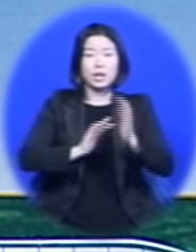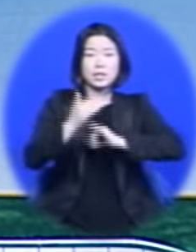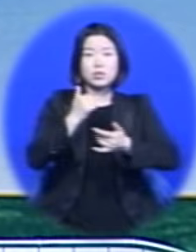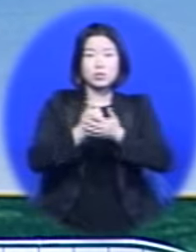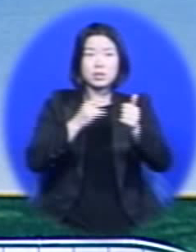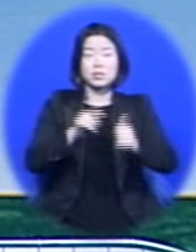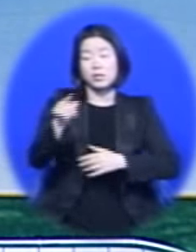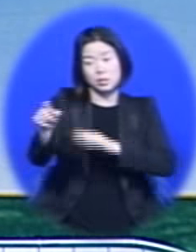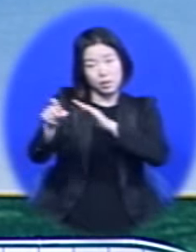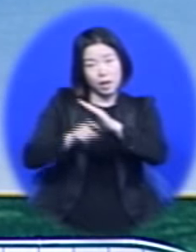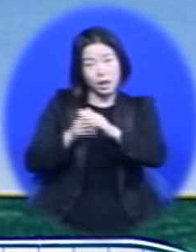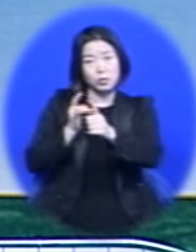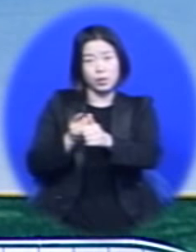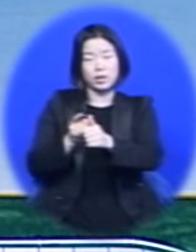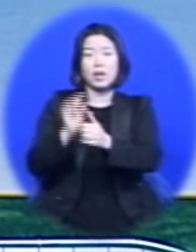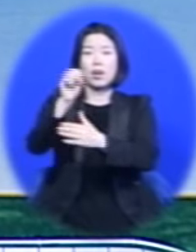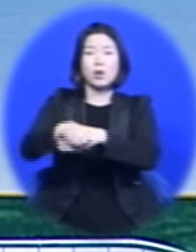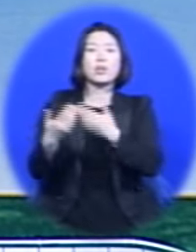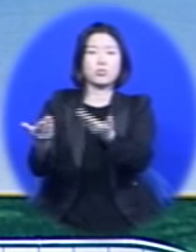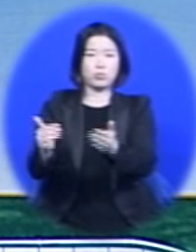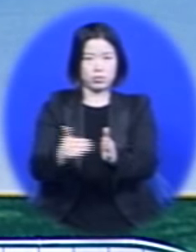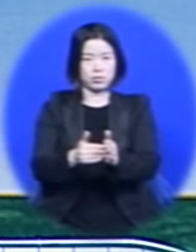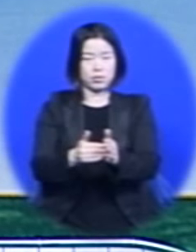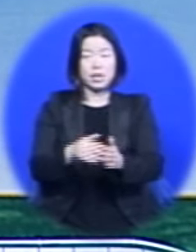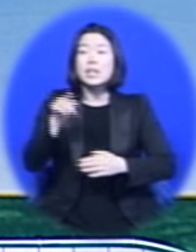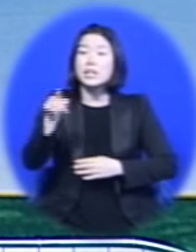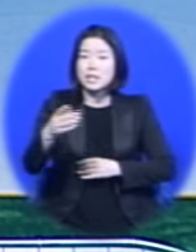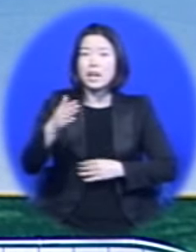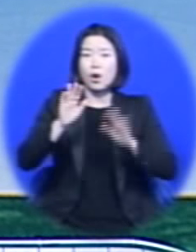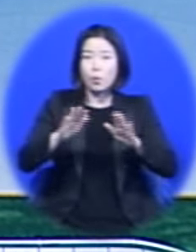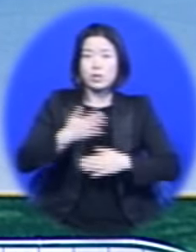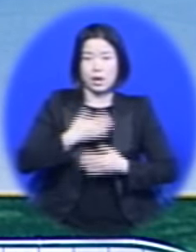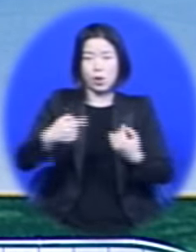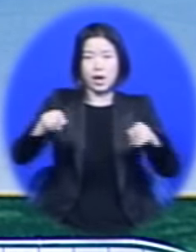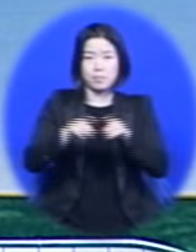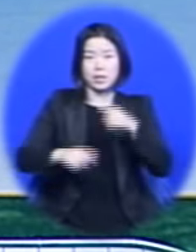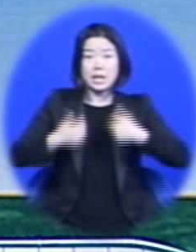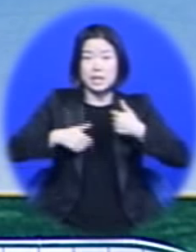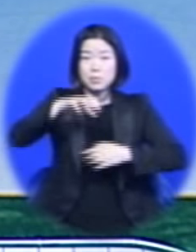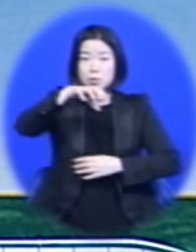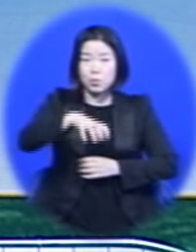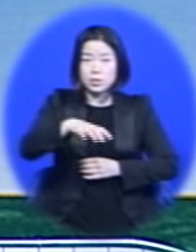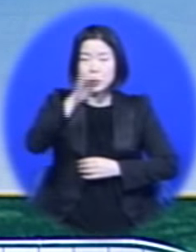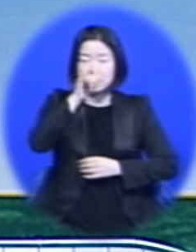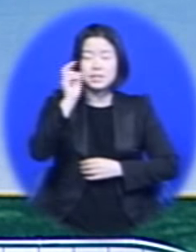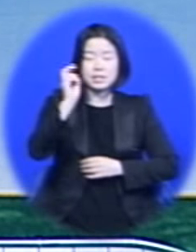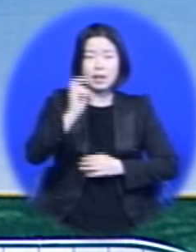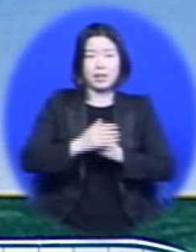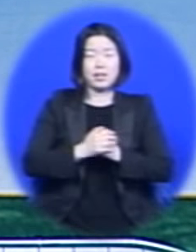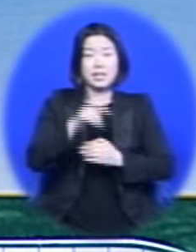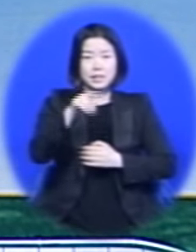예수님께서 그 강도에게 허락하셨습니다. 내가 오늘 나와 함께 낙원에 있으리라.